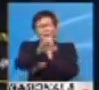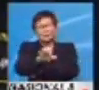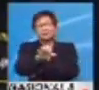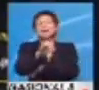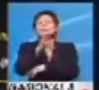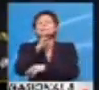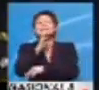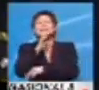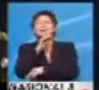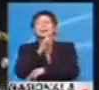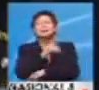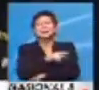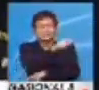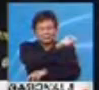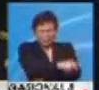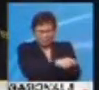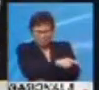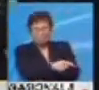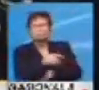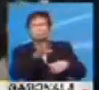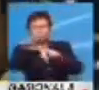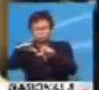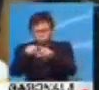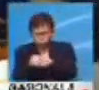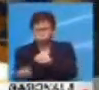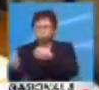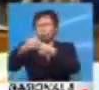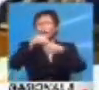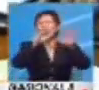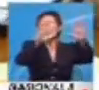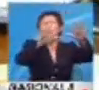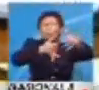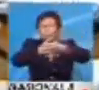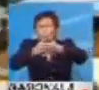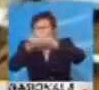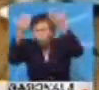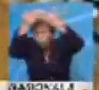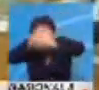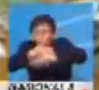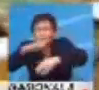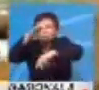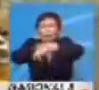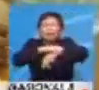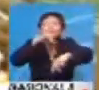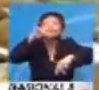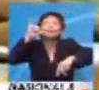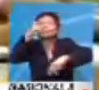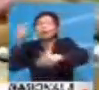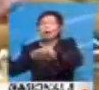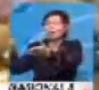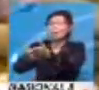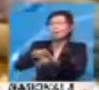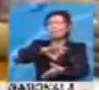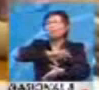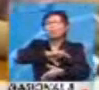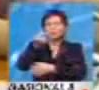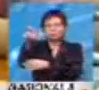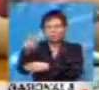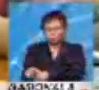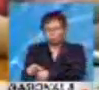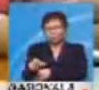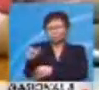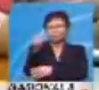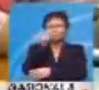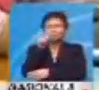berkata suspek yang mengaku terbabik dalam 10 case rogol ditahan semalam hasil laporan polisi yang dibuat salah seorang